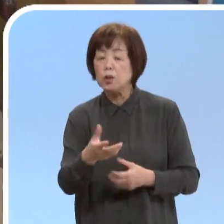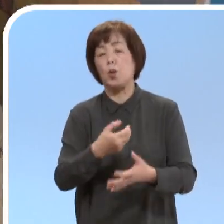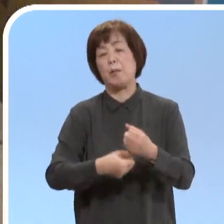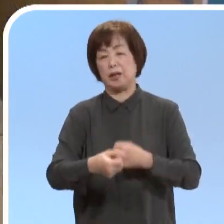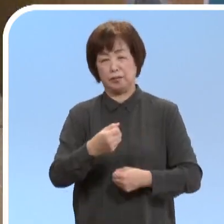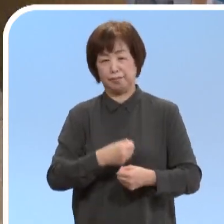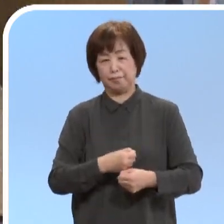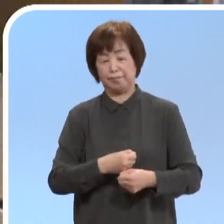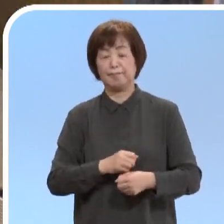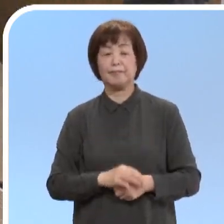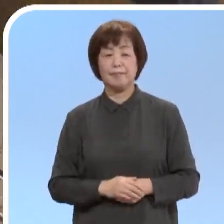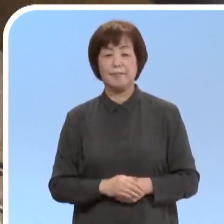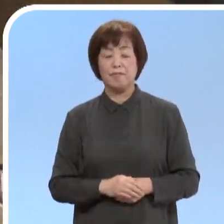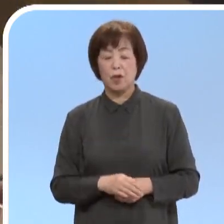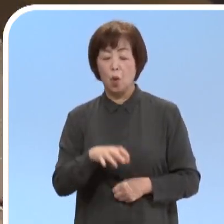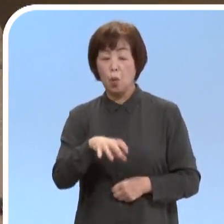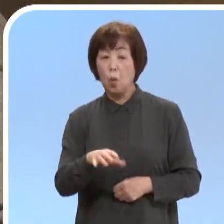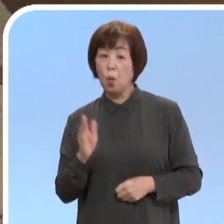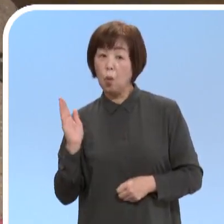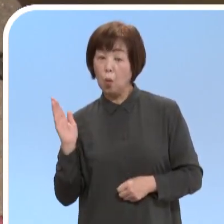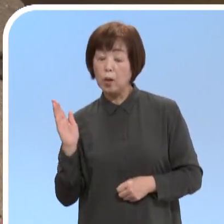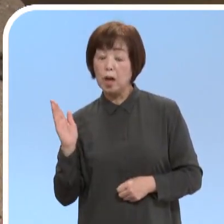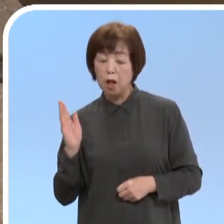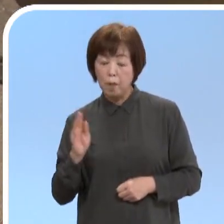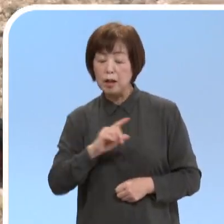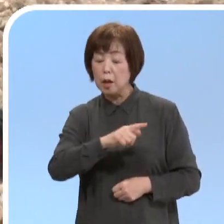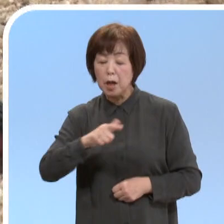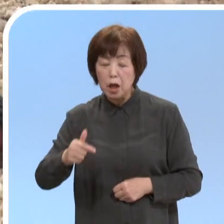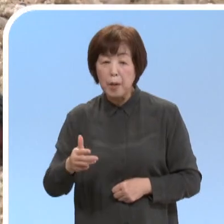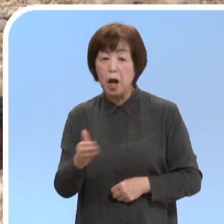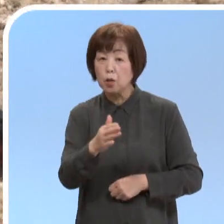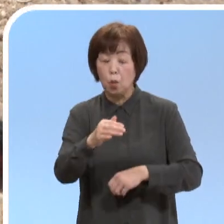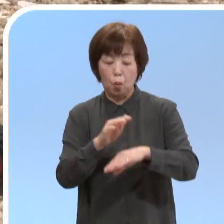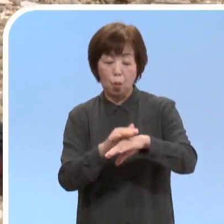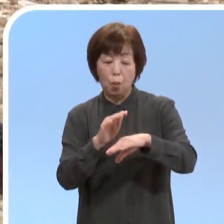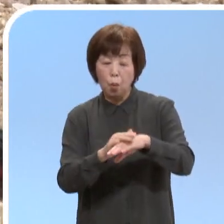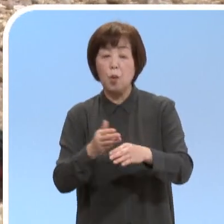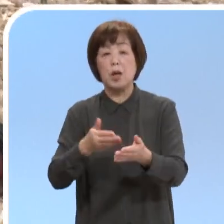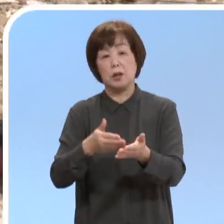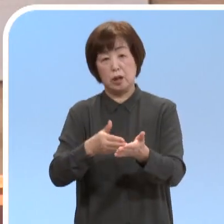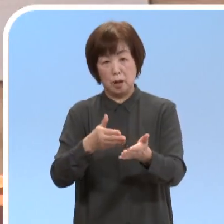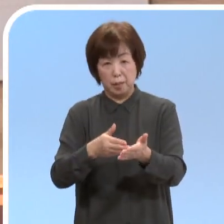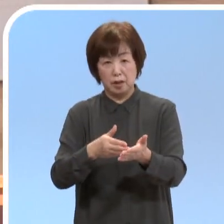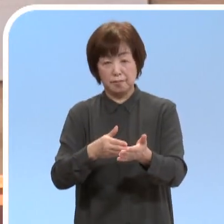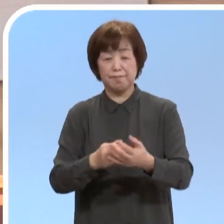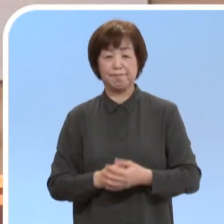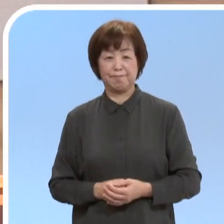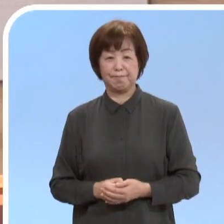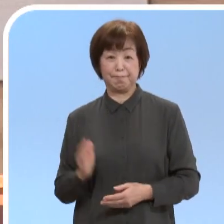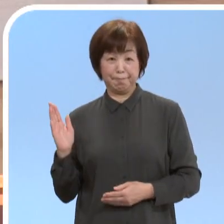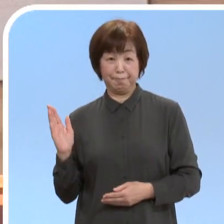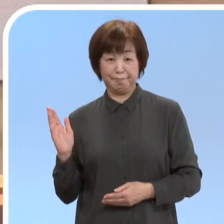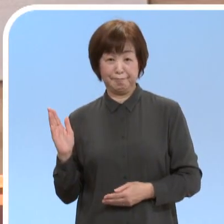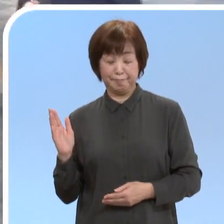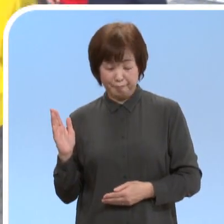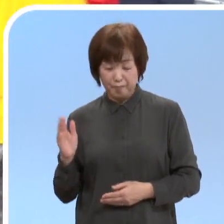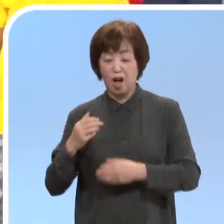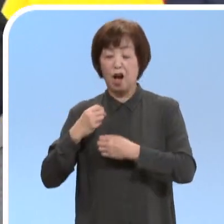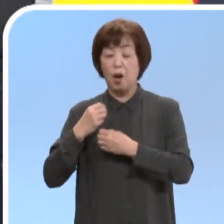シラスこのコーナーでは様々な漁法を解説で